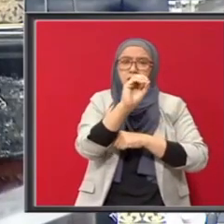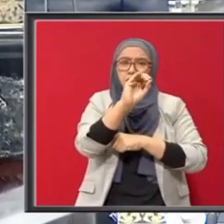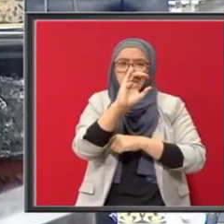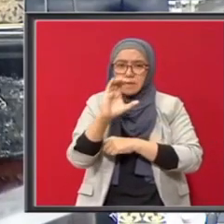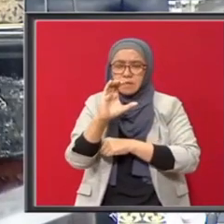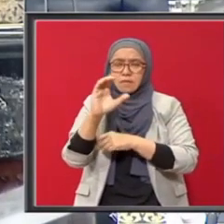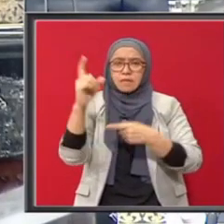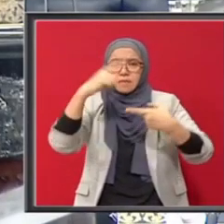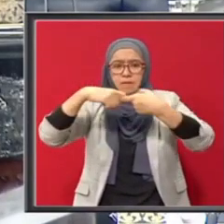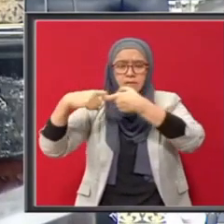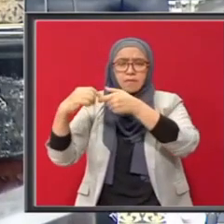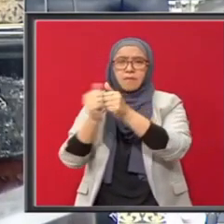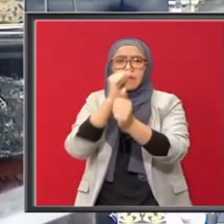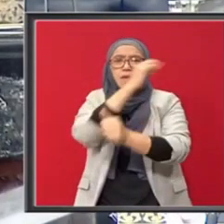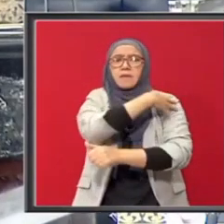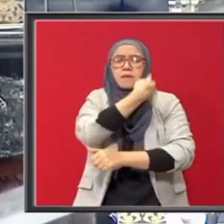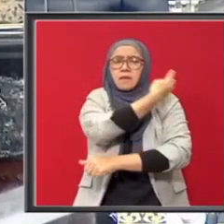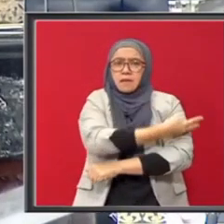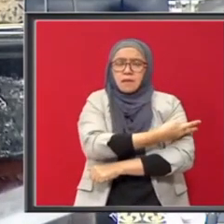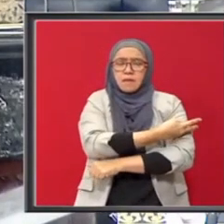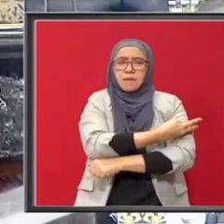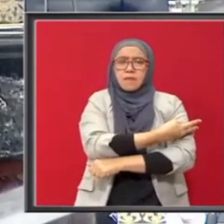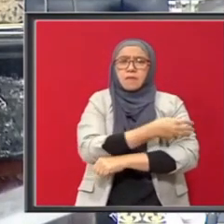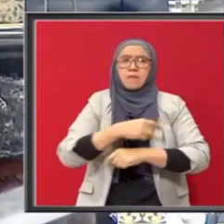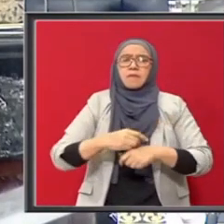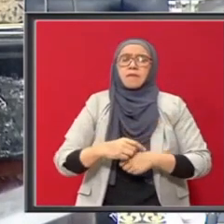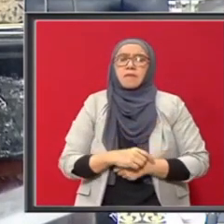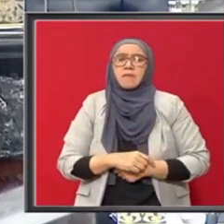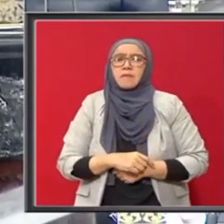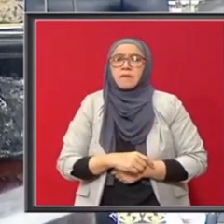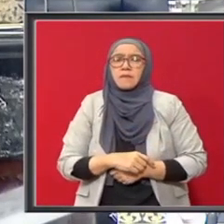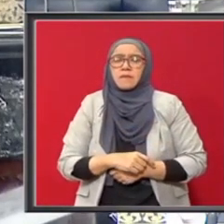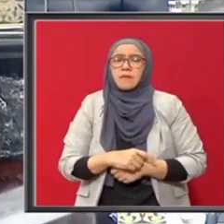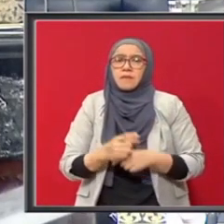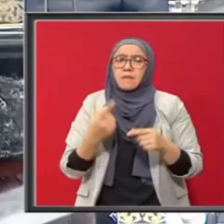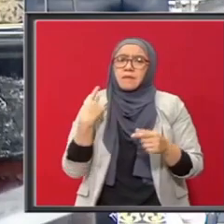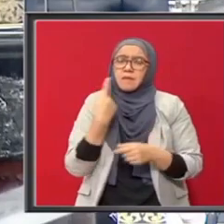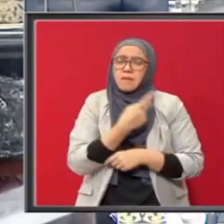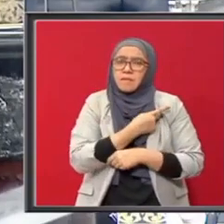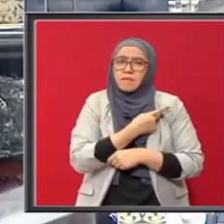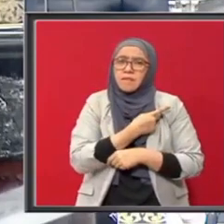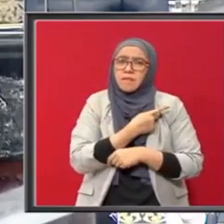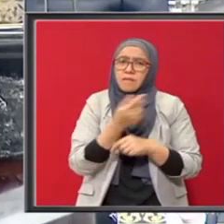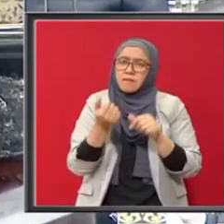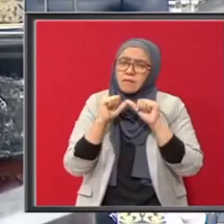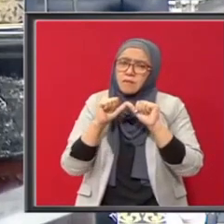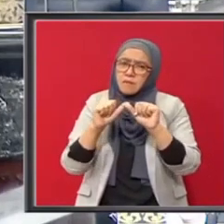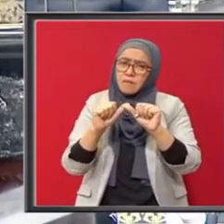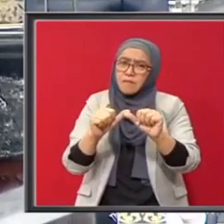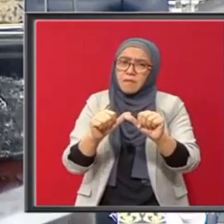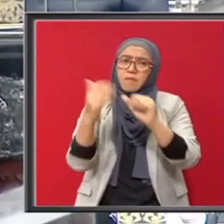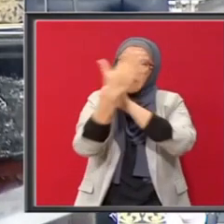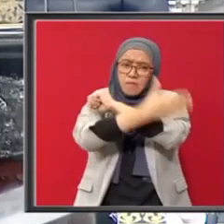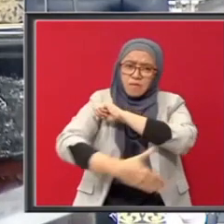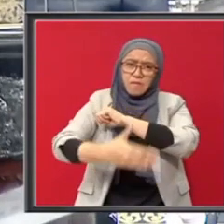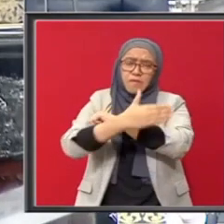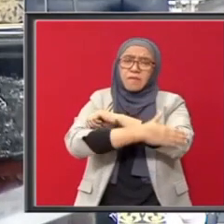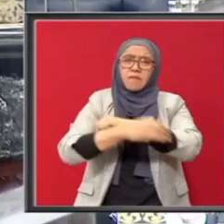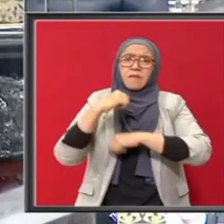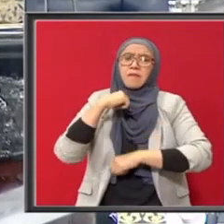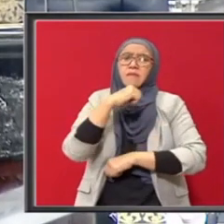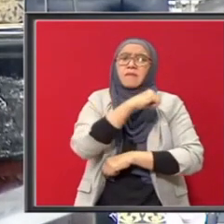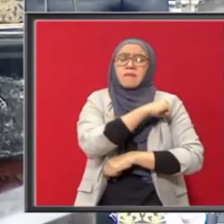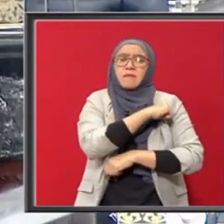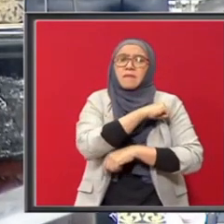Palestine atau dengan izin KYT committee of season Palestin dan juga kita Malaysia adalah merupakan anggota kumpulan